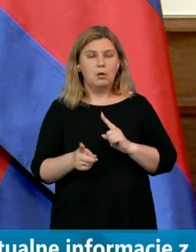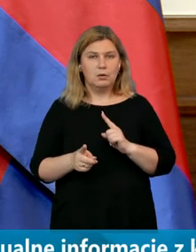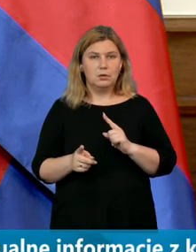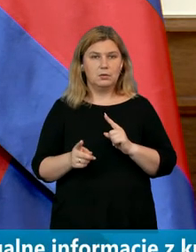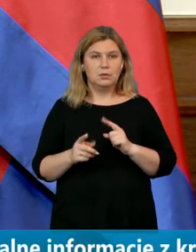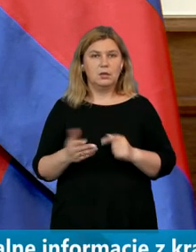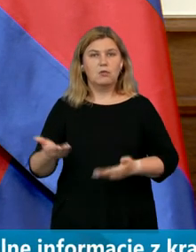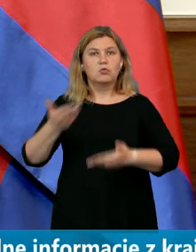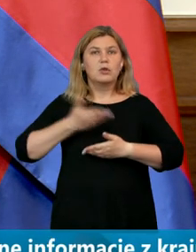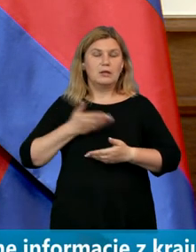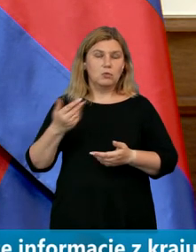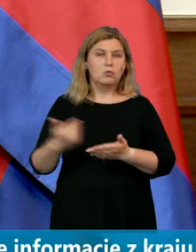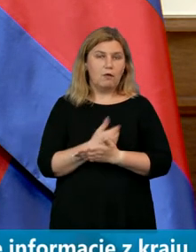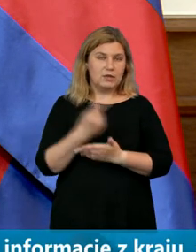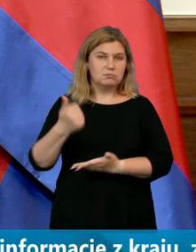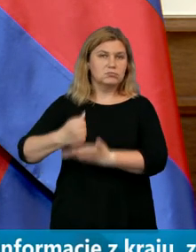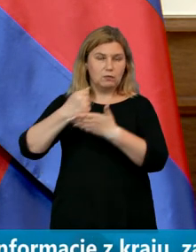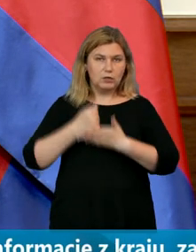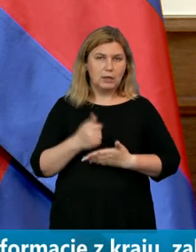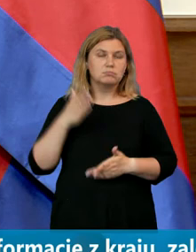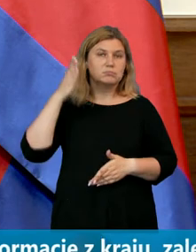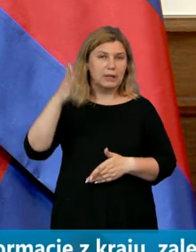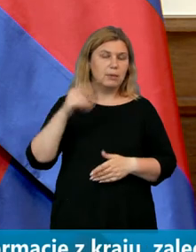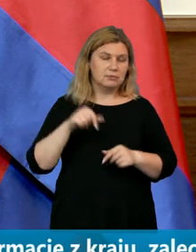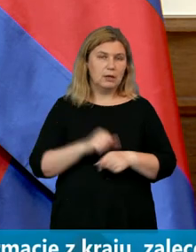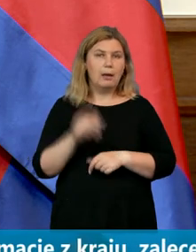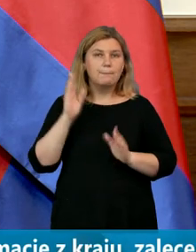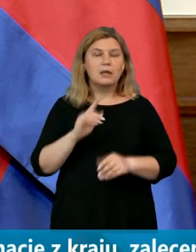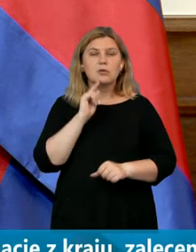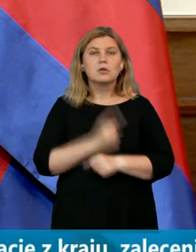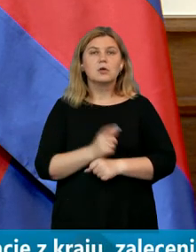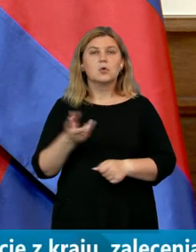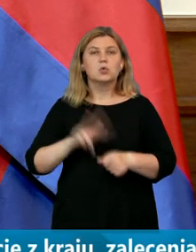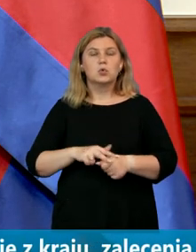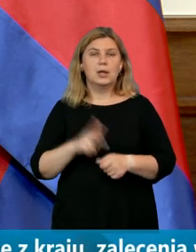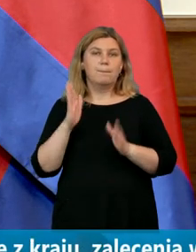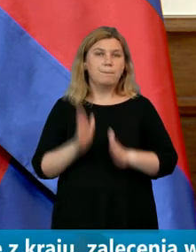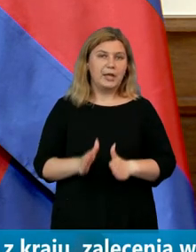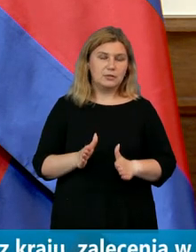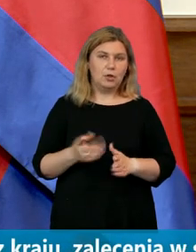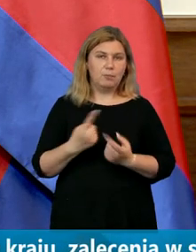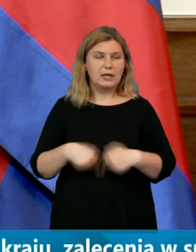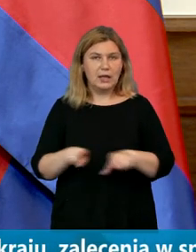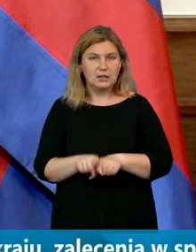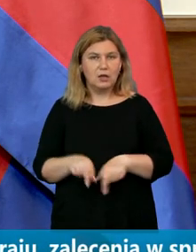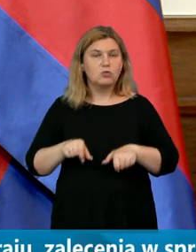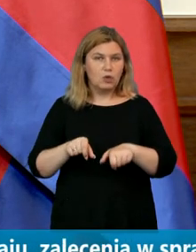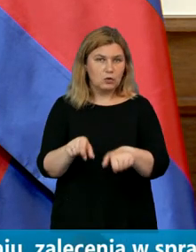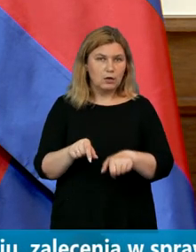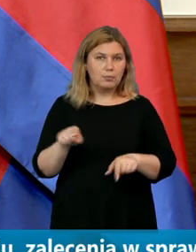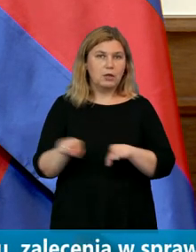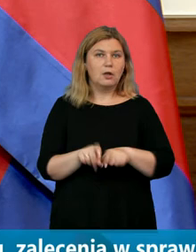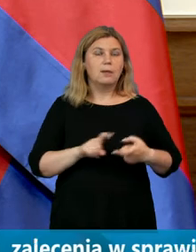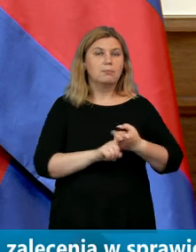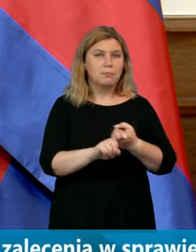przydzieleniu nam puli nowych środków na kolejną perspektywę będziemy podejmowali decyzje, które torowiska będą realizowane, bo to jest powiązane też z